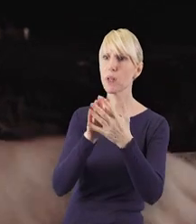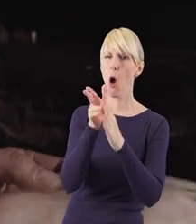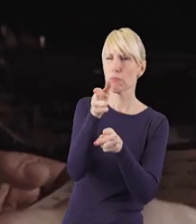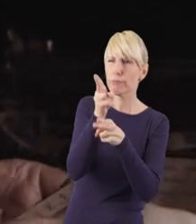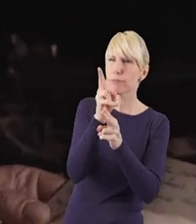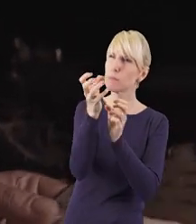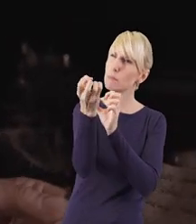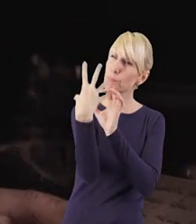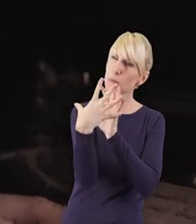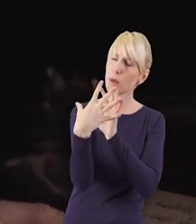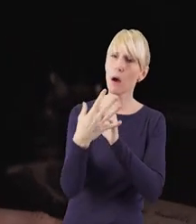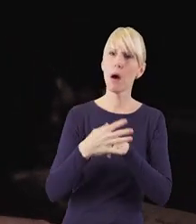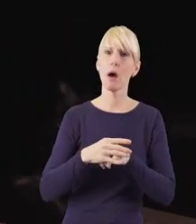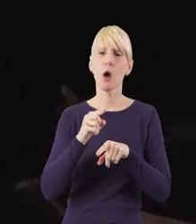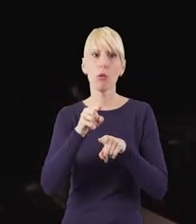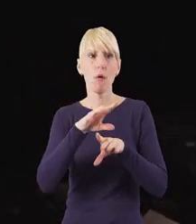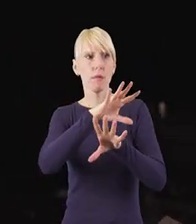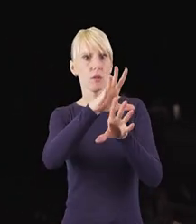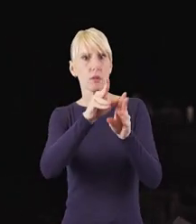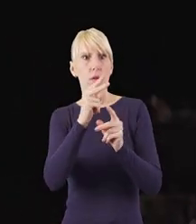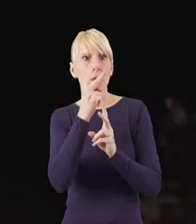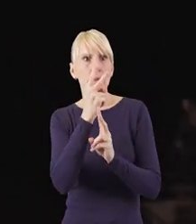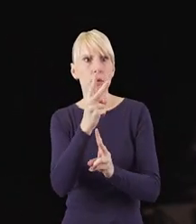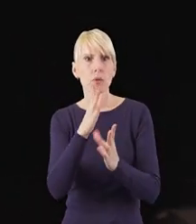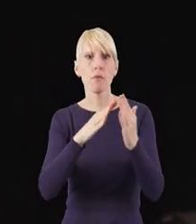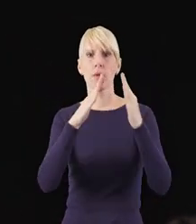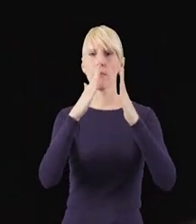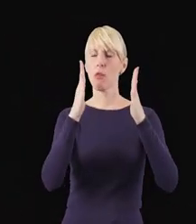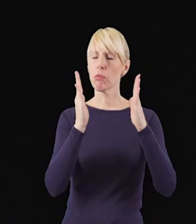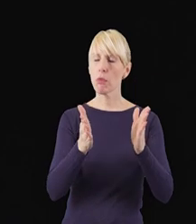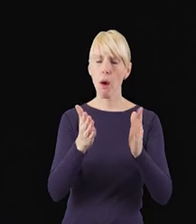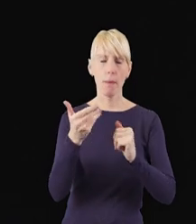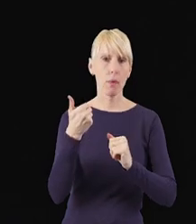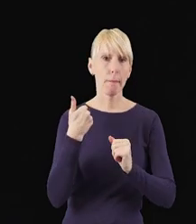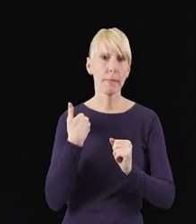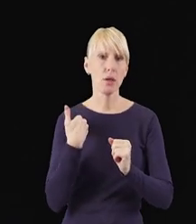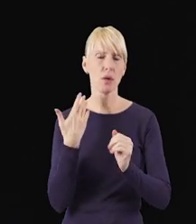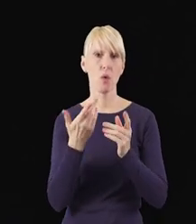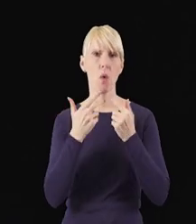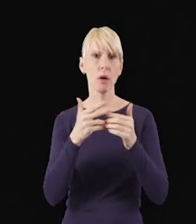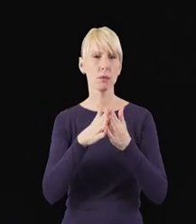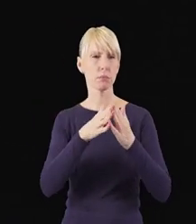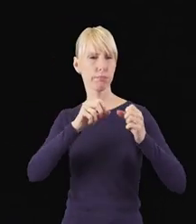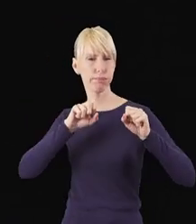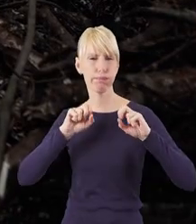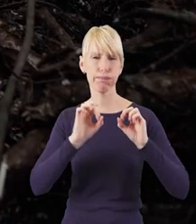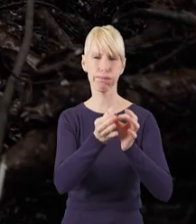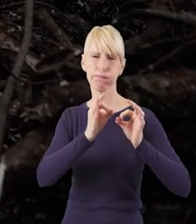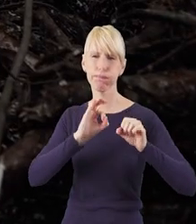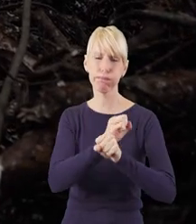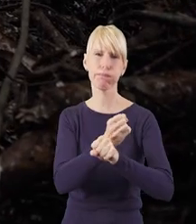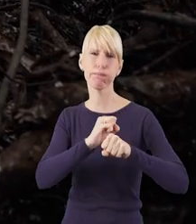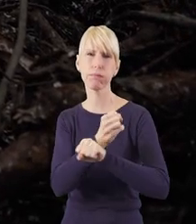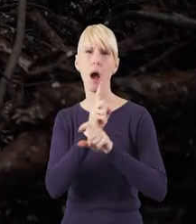ścian. Wszystkie te ślady świadczyły, że w domu tym odbywały się nie tylko kaźni i tortury,